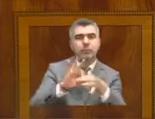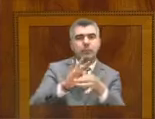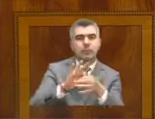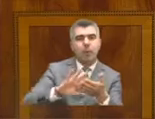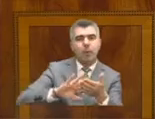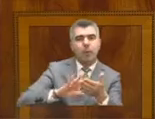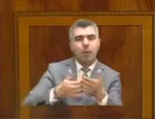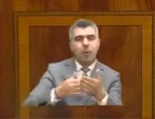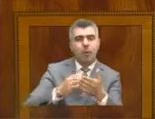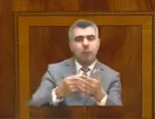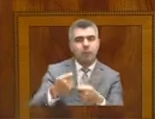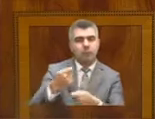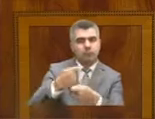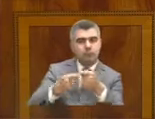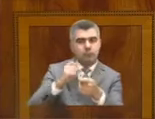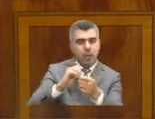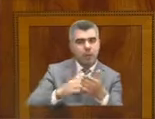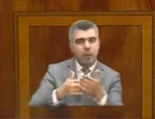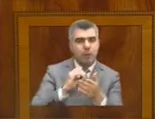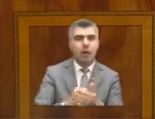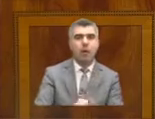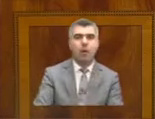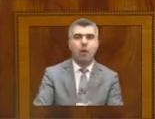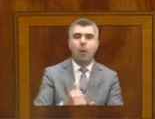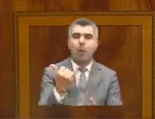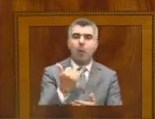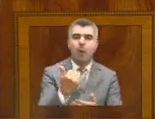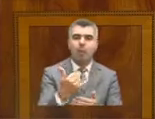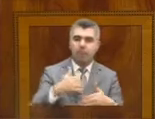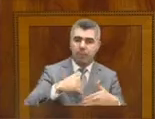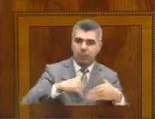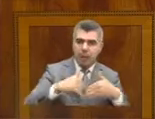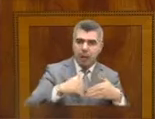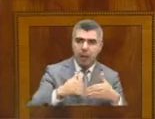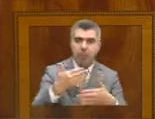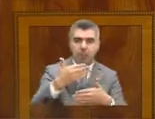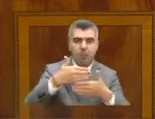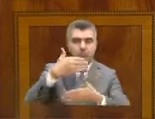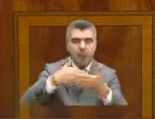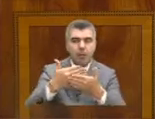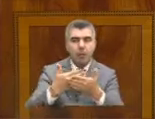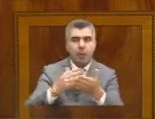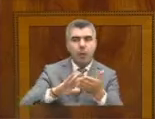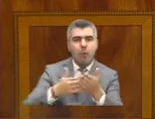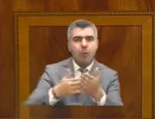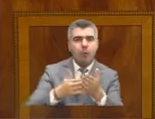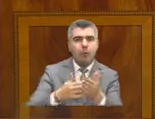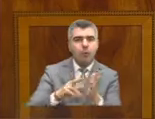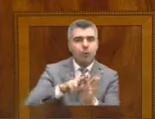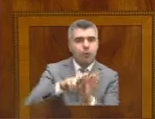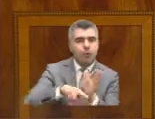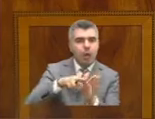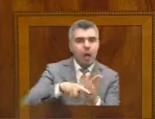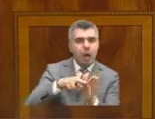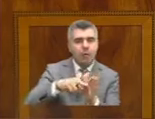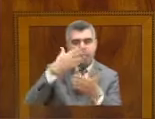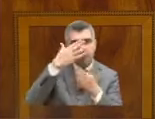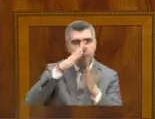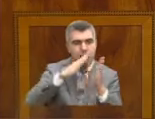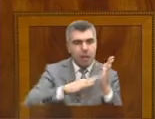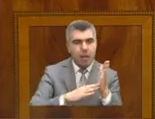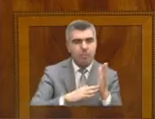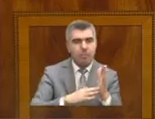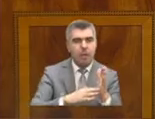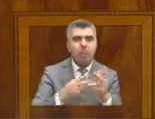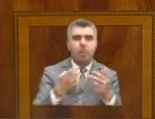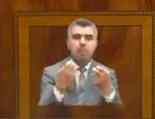الاقتصادي، موازاة مع تطوير البنيات التحتية الكبرى بمختلف جهات المملكة، كميناء